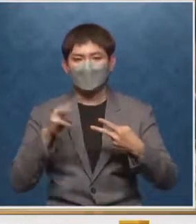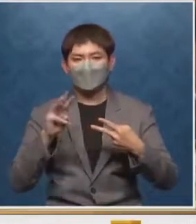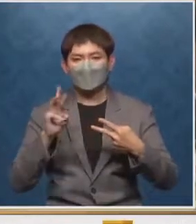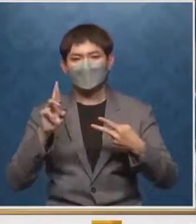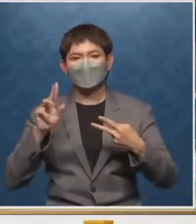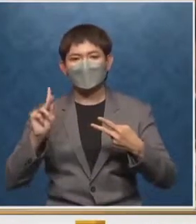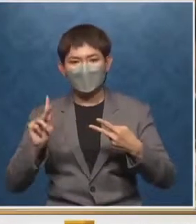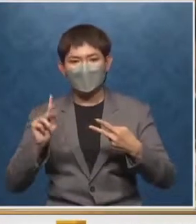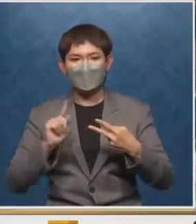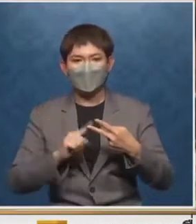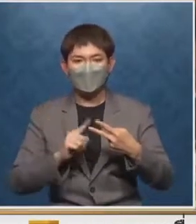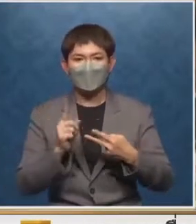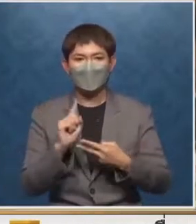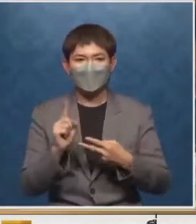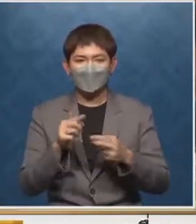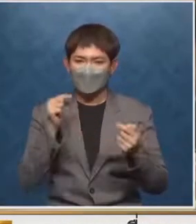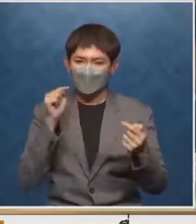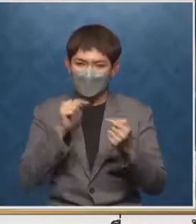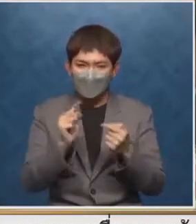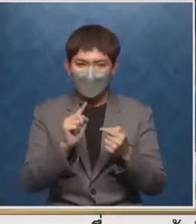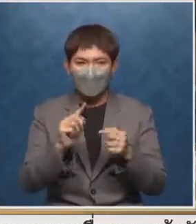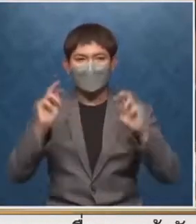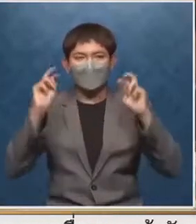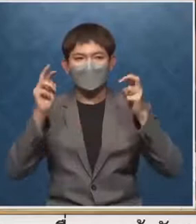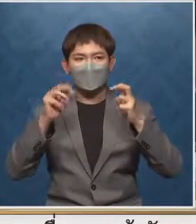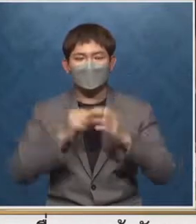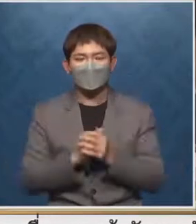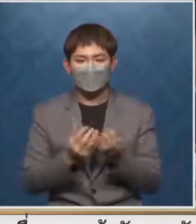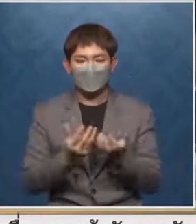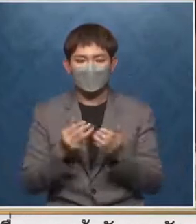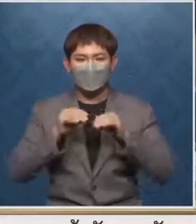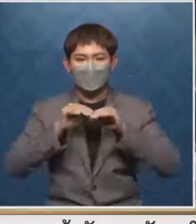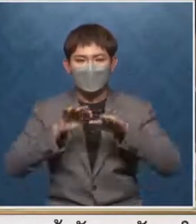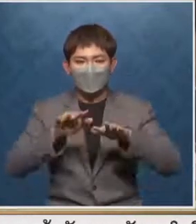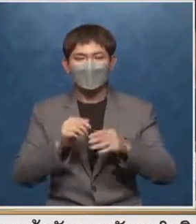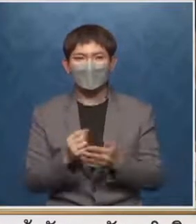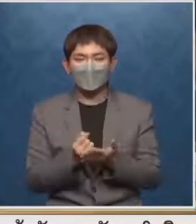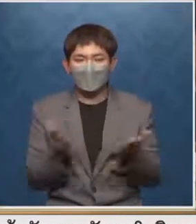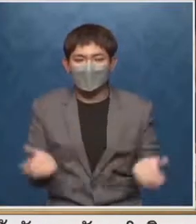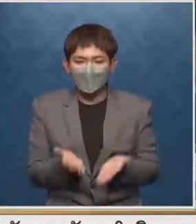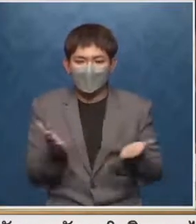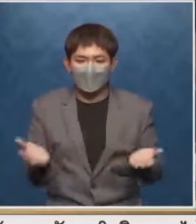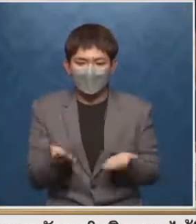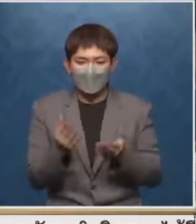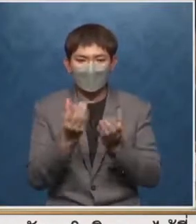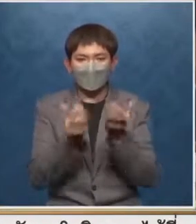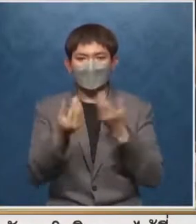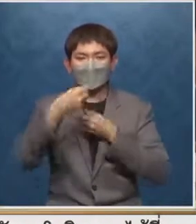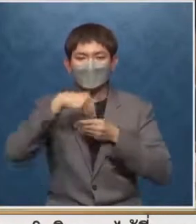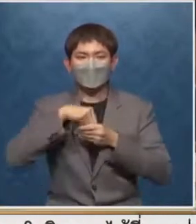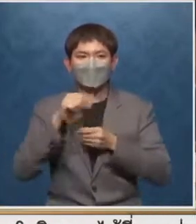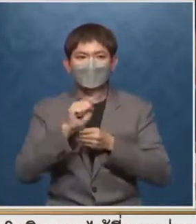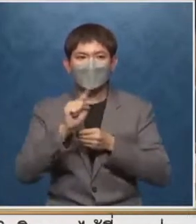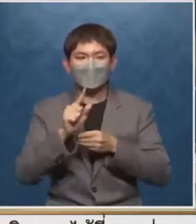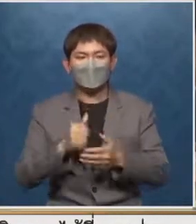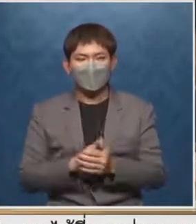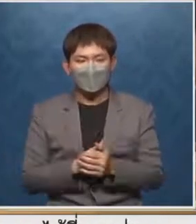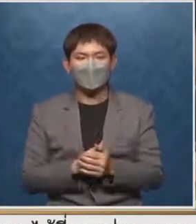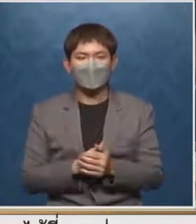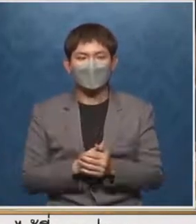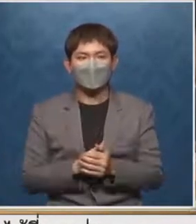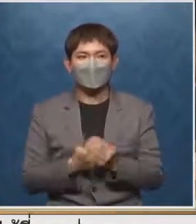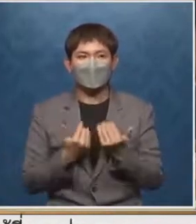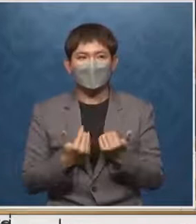นะครับที่เน้นในเรื่องของสื่อส่งเสริมคุณธรรมเนี่ยผมเรียนไปแล้วนะครับอยากจะเรียนว่าจริงๆ